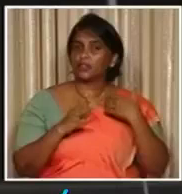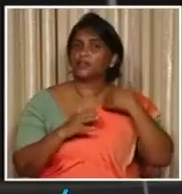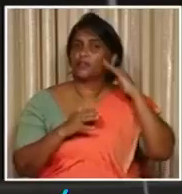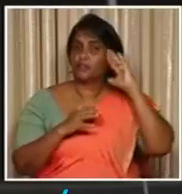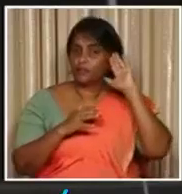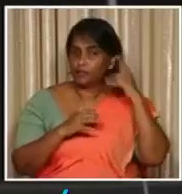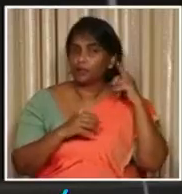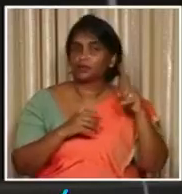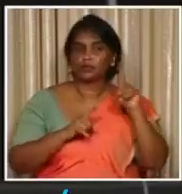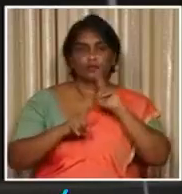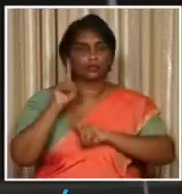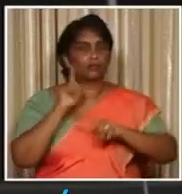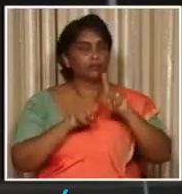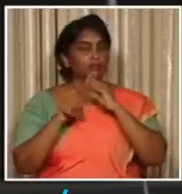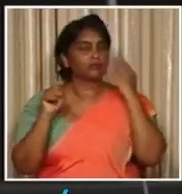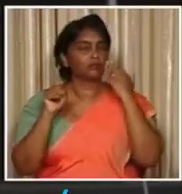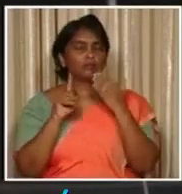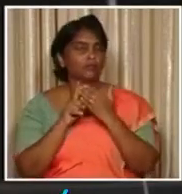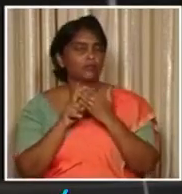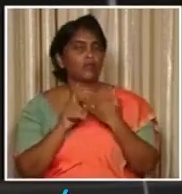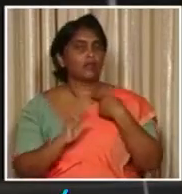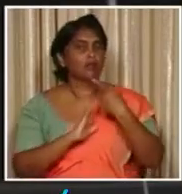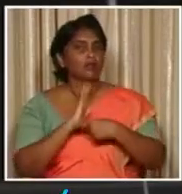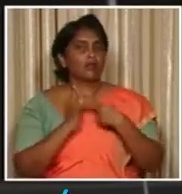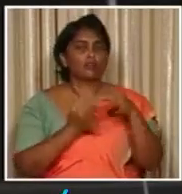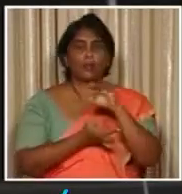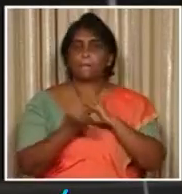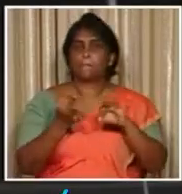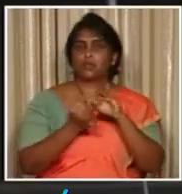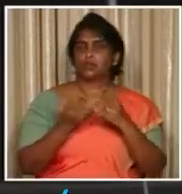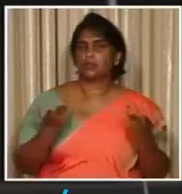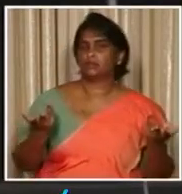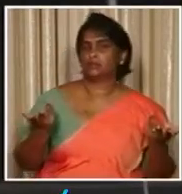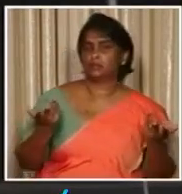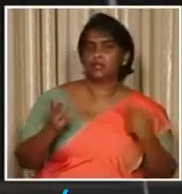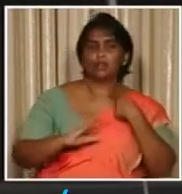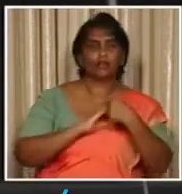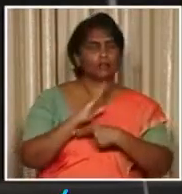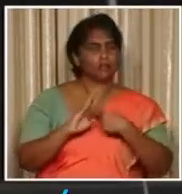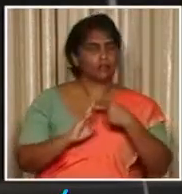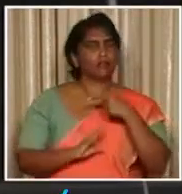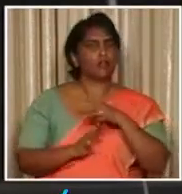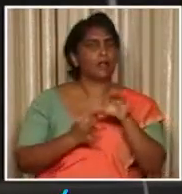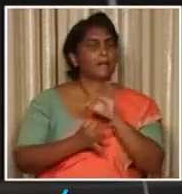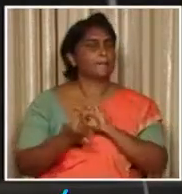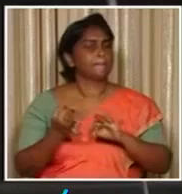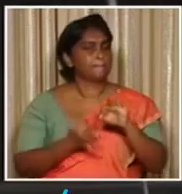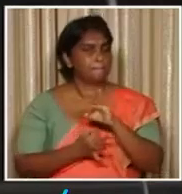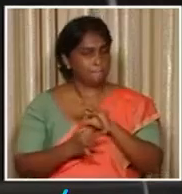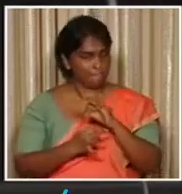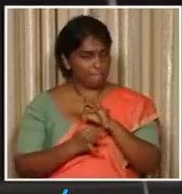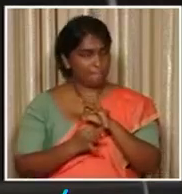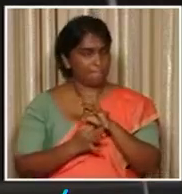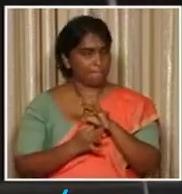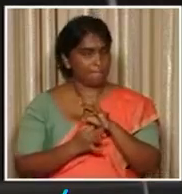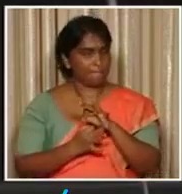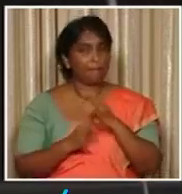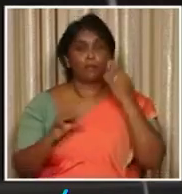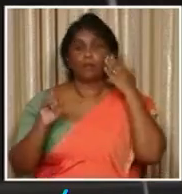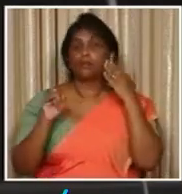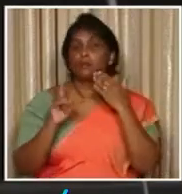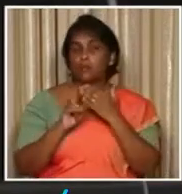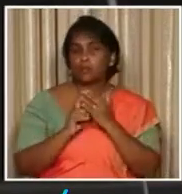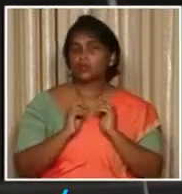විශේෂයෙන්ම සාකච්ඡා වෙන කාරණාව තමයි අපේ රටේ ප්‍රජාතන්ත්‍රවාදය. අපේ රටේ ප්‍රජාතන්ත්‍රවාදය පිළිබඳව